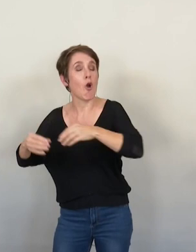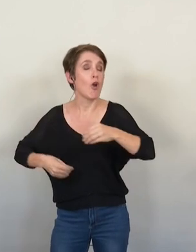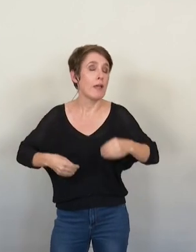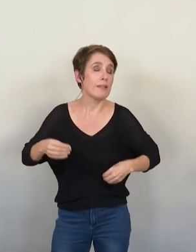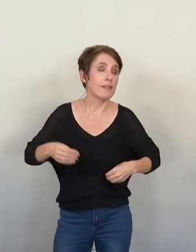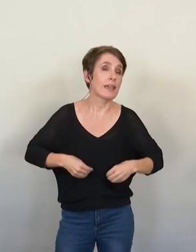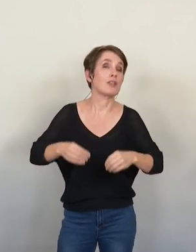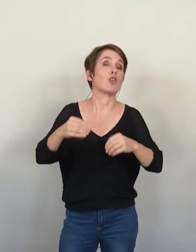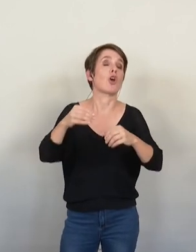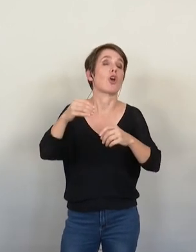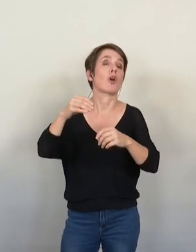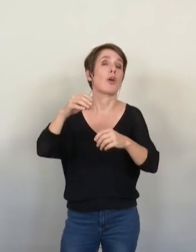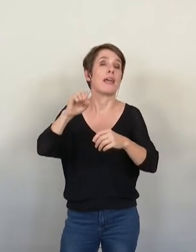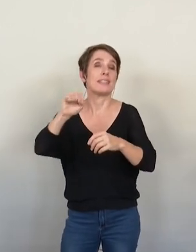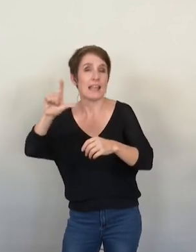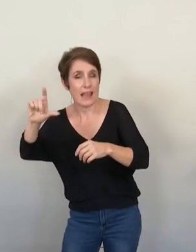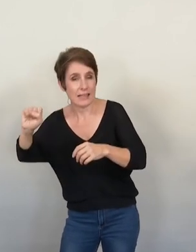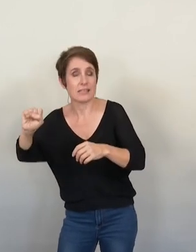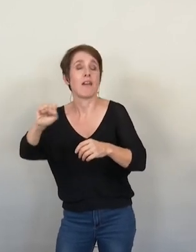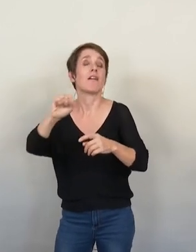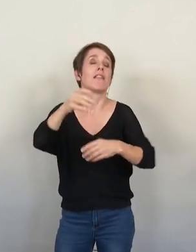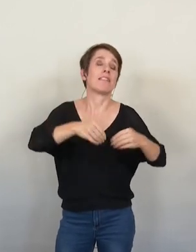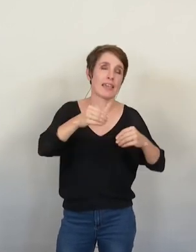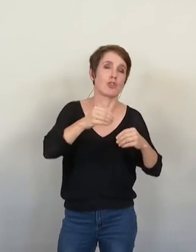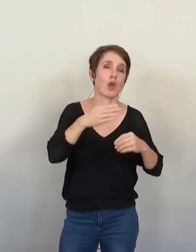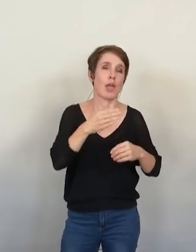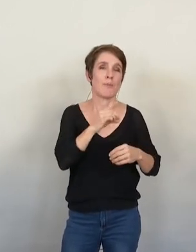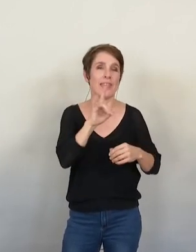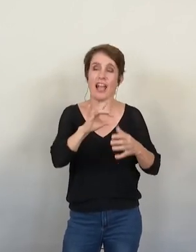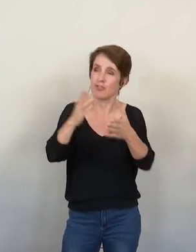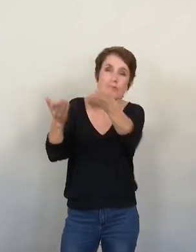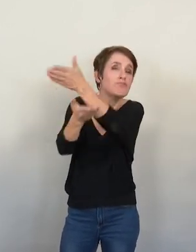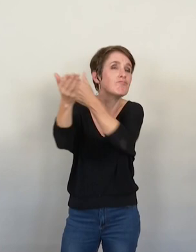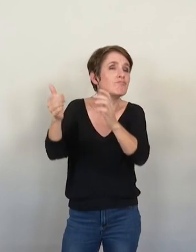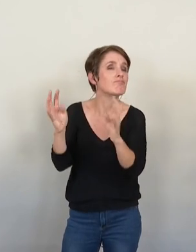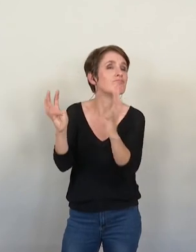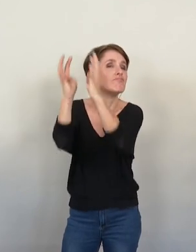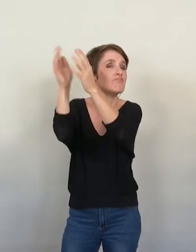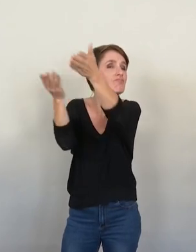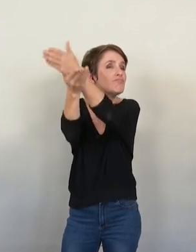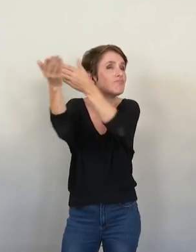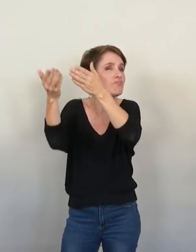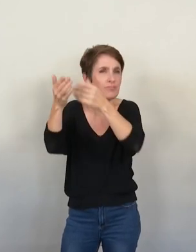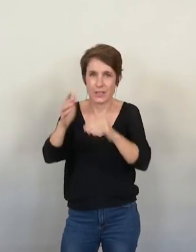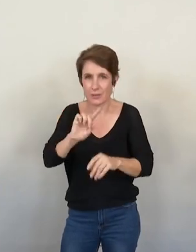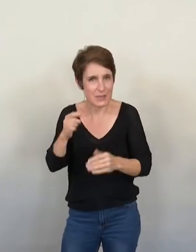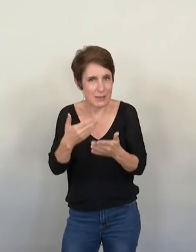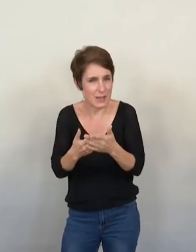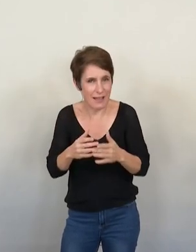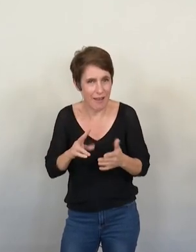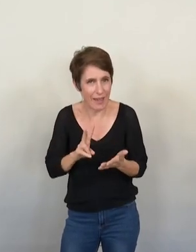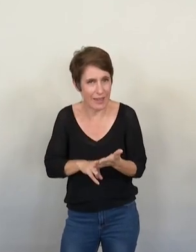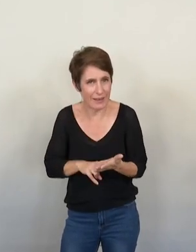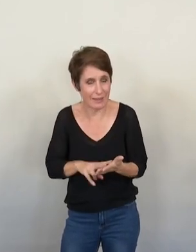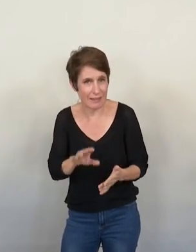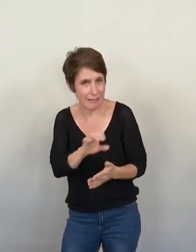les services sociaux des maisons des habitants mais c'est pas ça la réalité du terrain la réalité du terrain quand on travaille dans le social monsieur Kada je suis